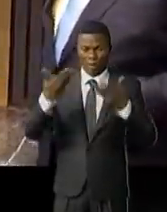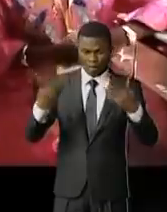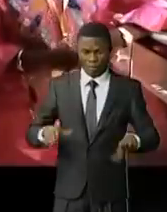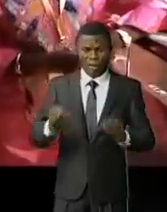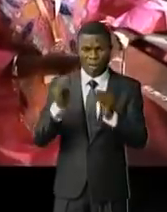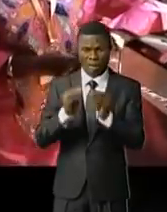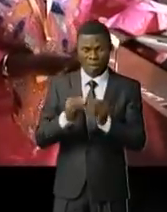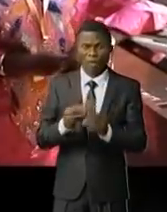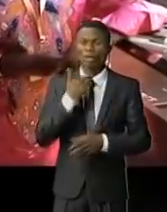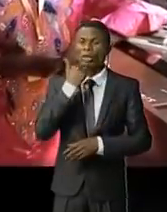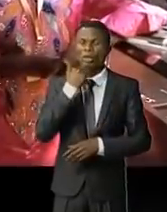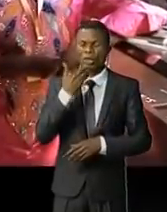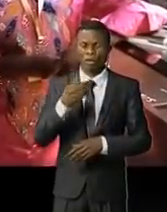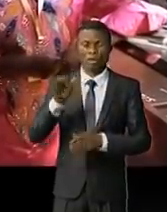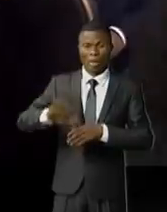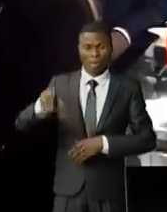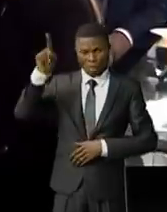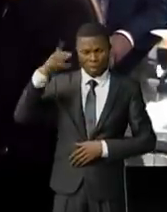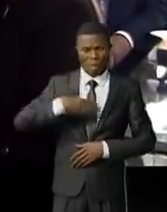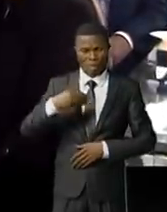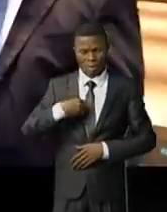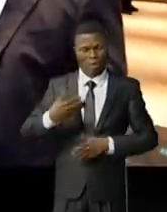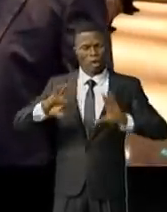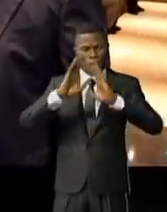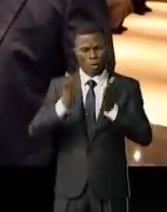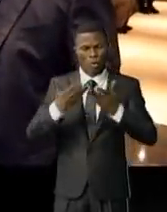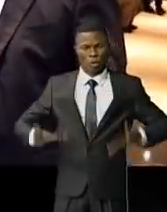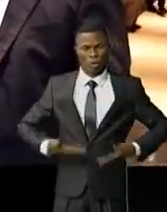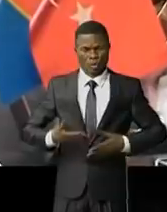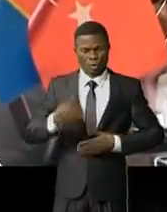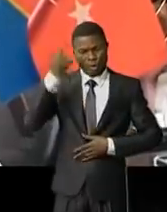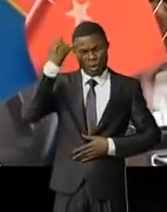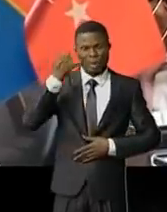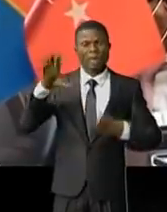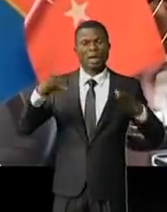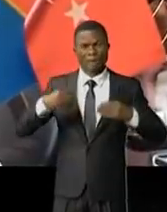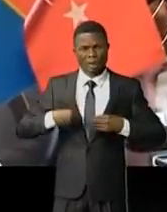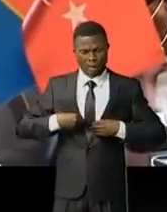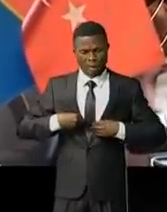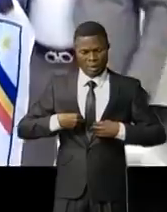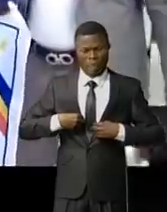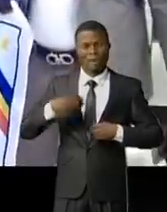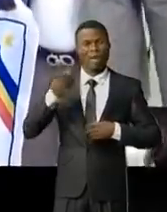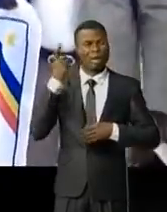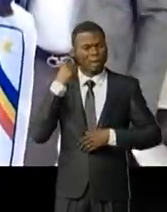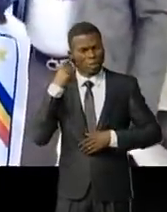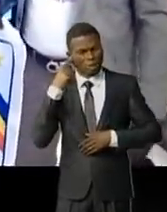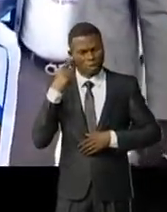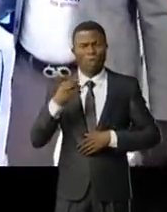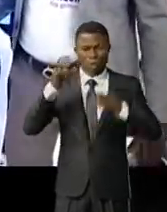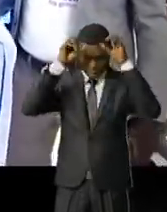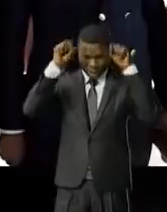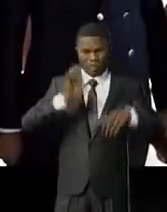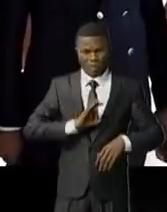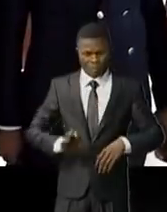ces investisseurs turcs ont tous à l'unanimité loué l'esprit d'ouverture et le sens aigu d'écoute dont a fait montre le